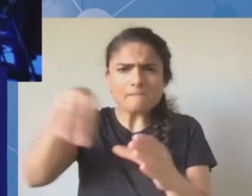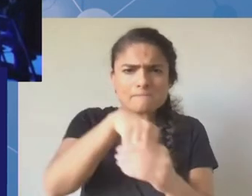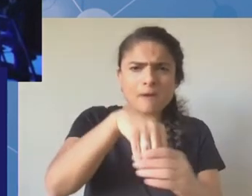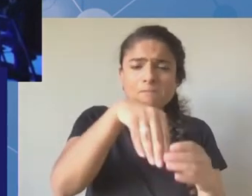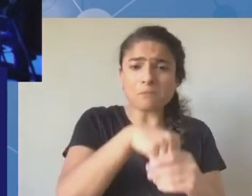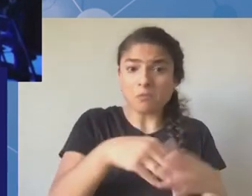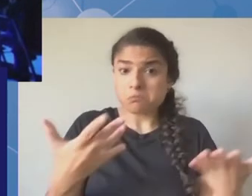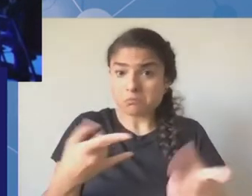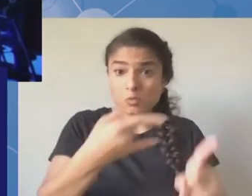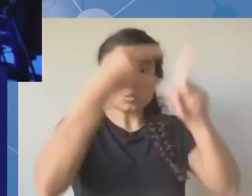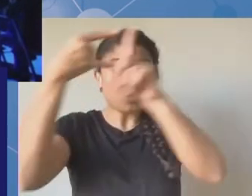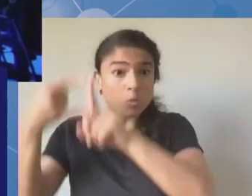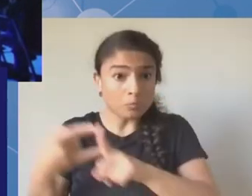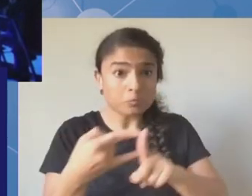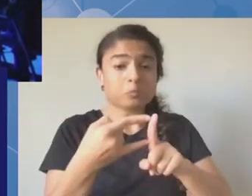اللقاء